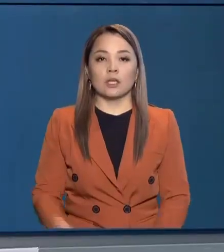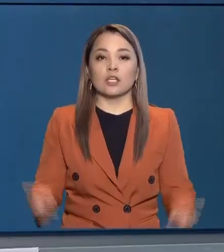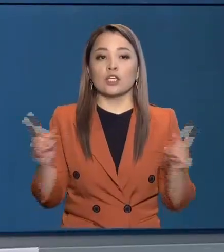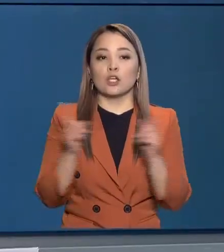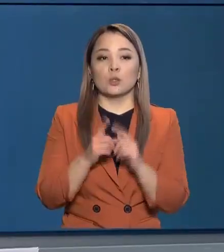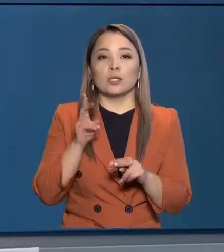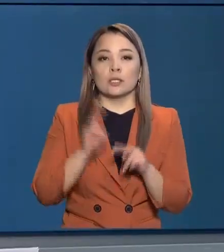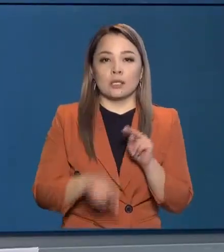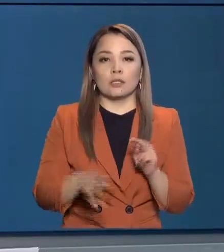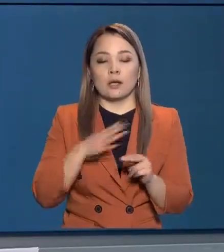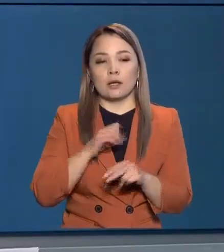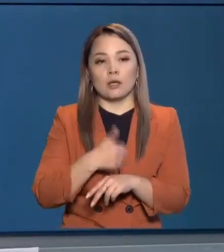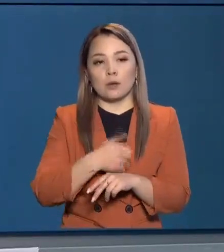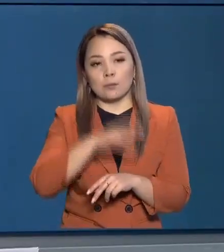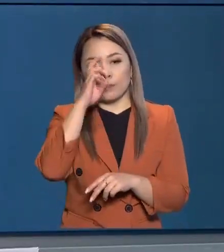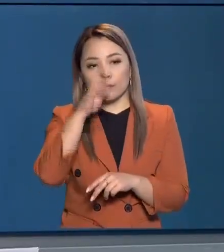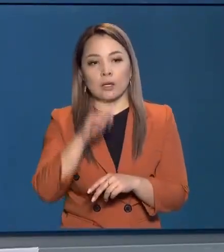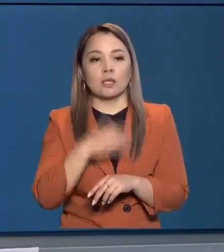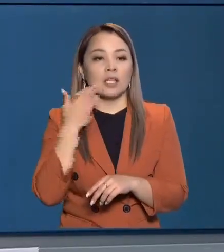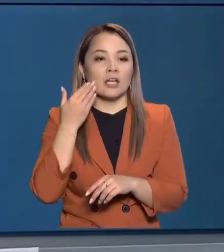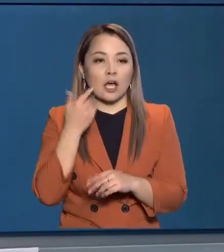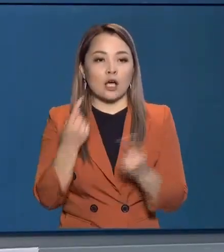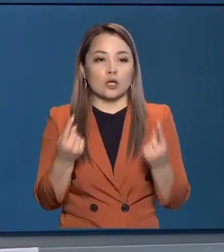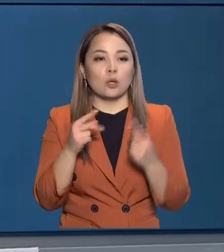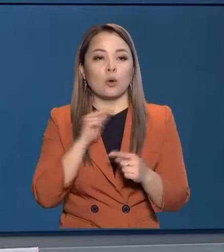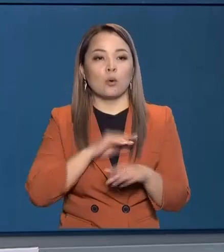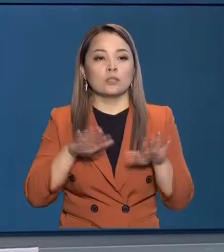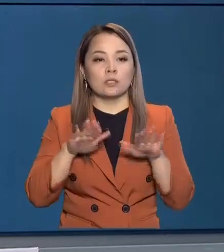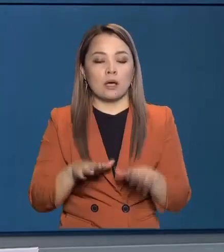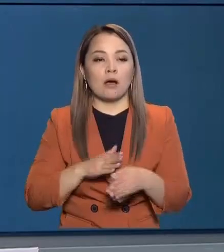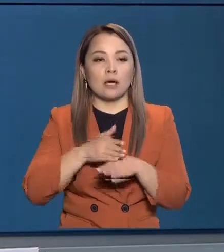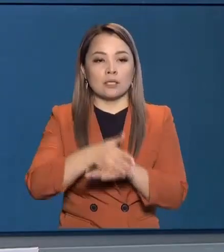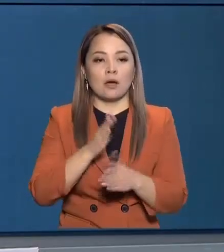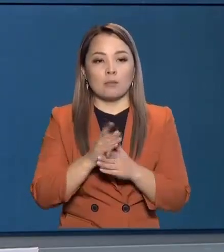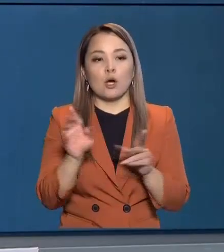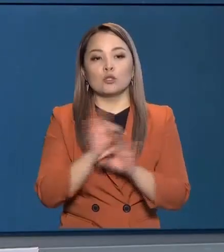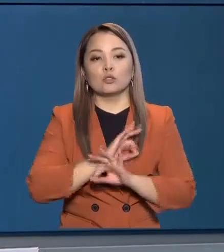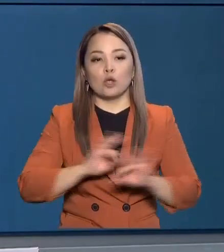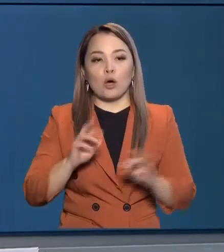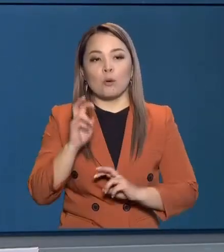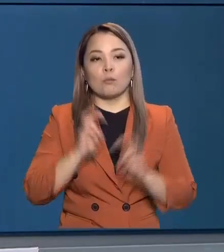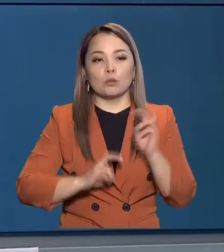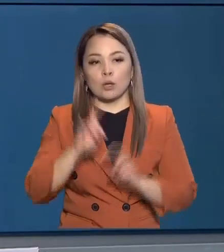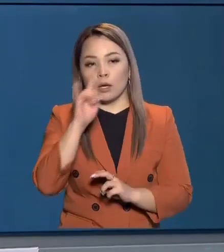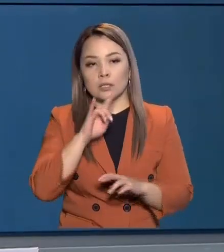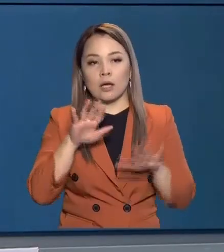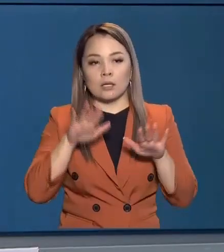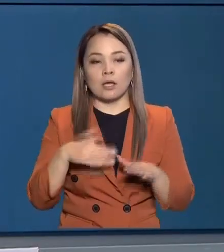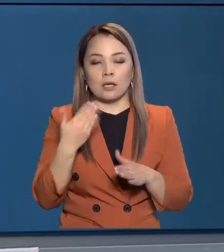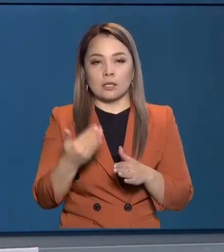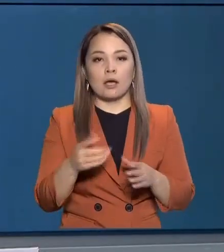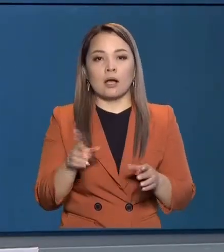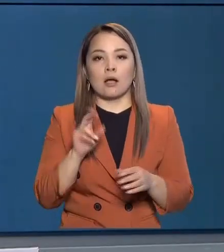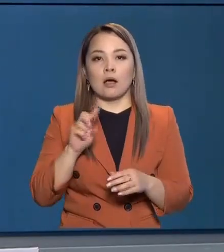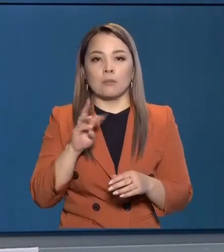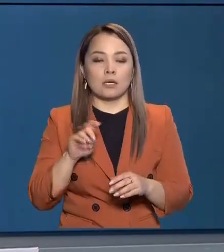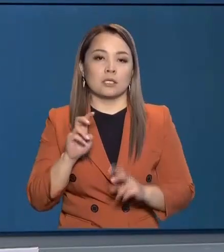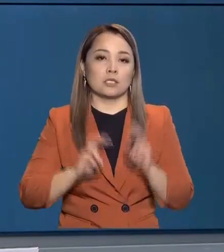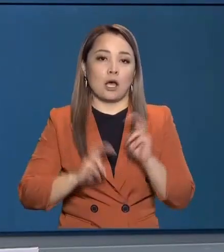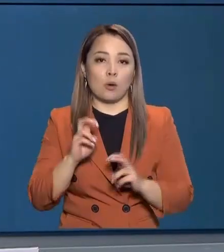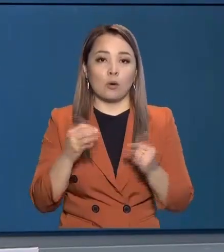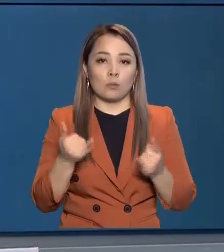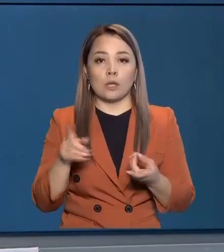Кездесуден кейін мемлекет басшысы Татарстанның ірі өндіріс орындарын аралады. Ресейдің үздік мұнай өңдеу зауыты мен әйгілі КамАЗ зауытының